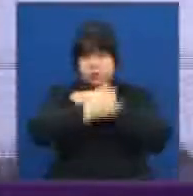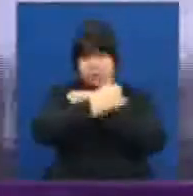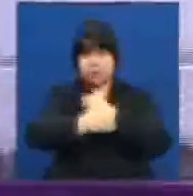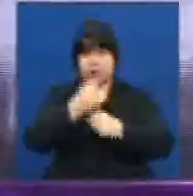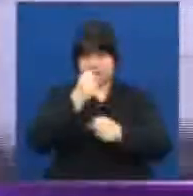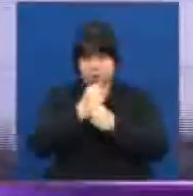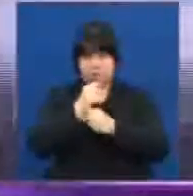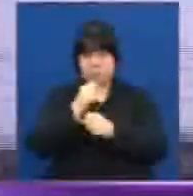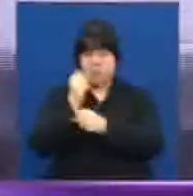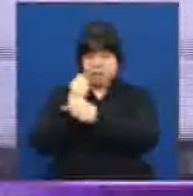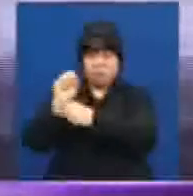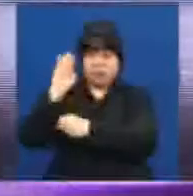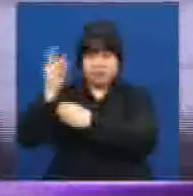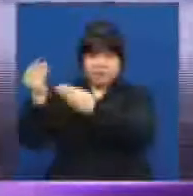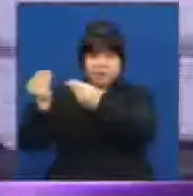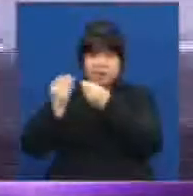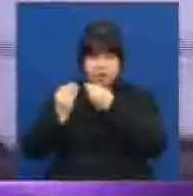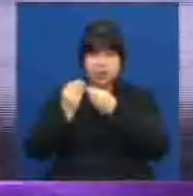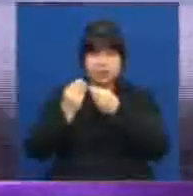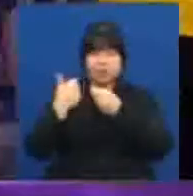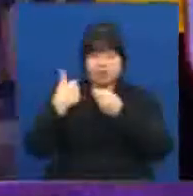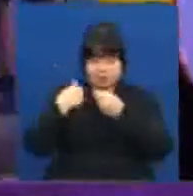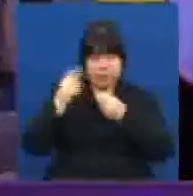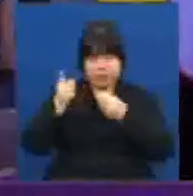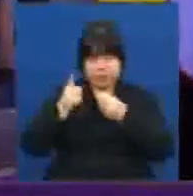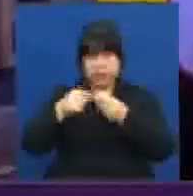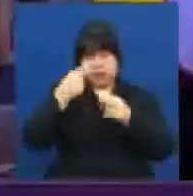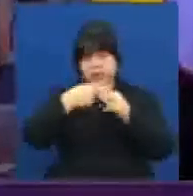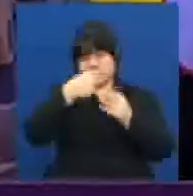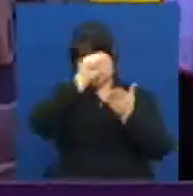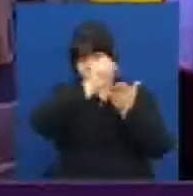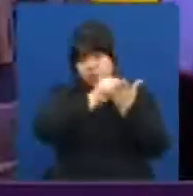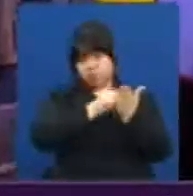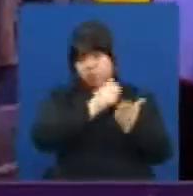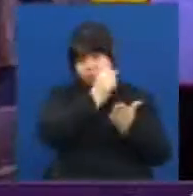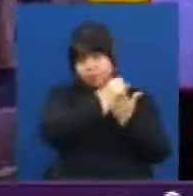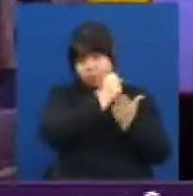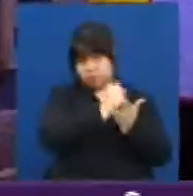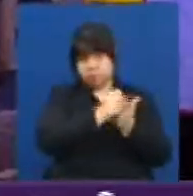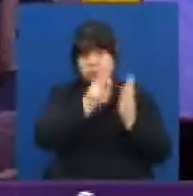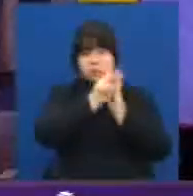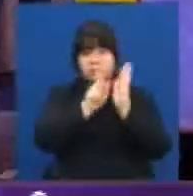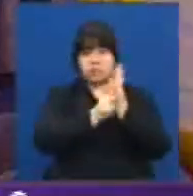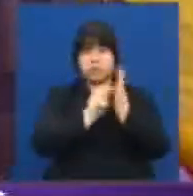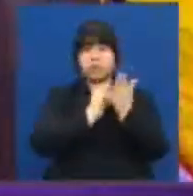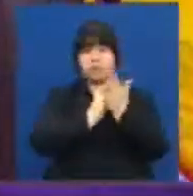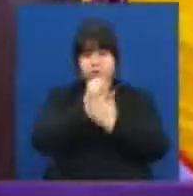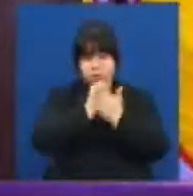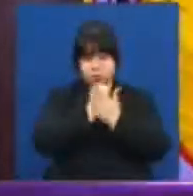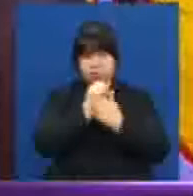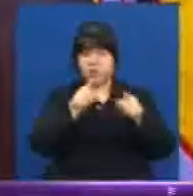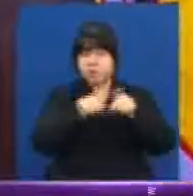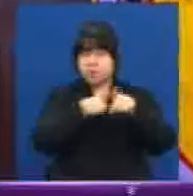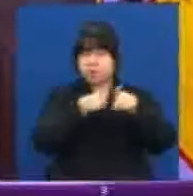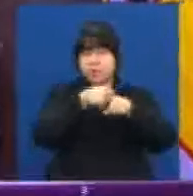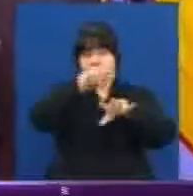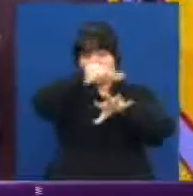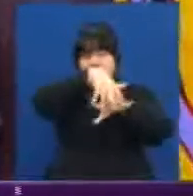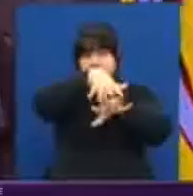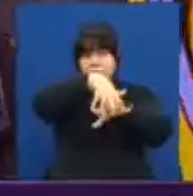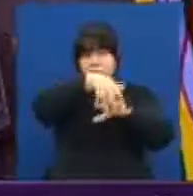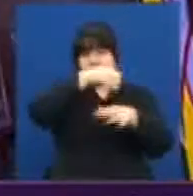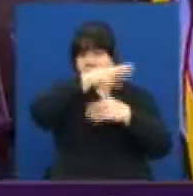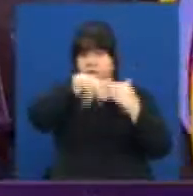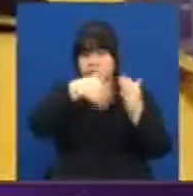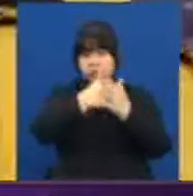งยืนยันได้ว่ามีการใช้แรงงานต่างด้าวที่จดทะเบียนถูกต้องตามกฎหมายอย่างแน่นอนเช่นเดียวกับอุตสาหกรรมสิ่งทอขนาดใหญ่ทั้